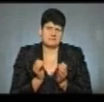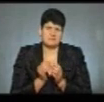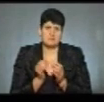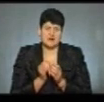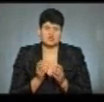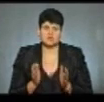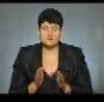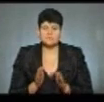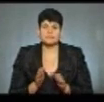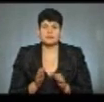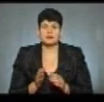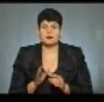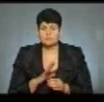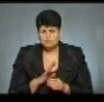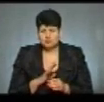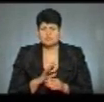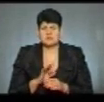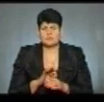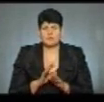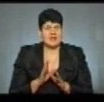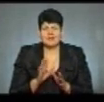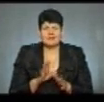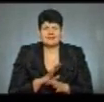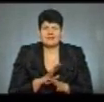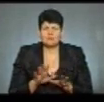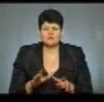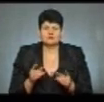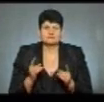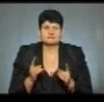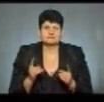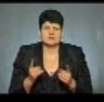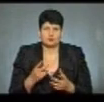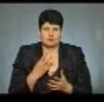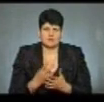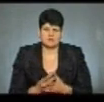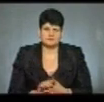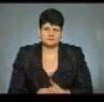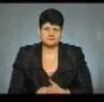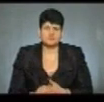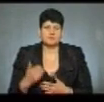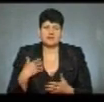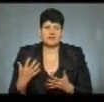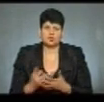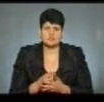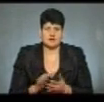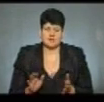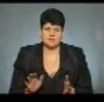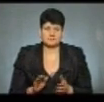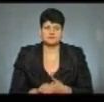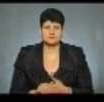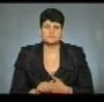менша інтенсивність, тобто була захворюваність, але не було такого високого показника, тобто ми не досягали.